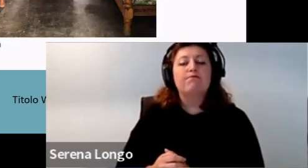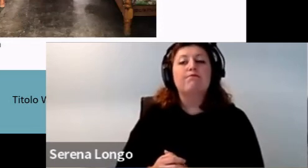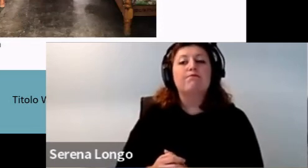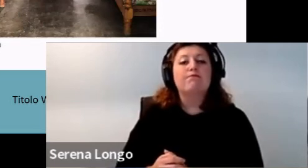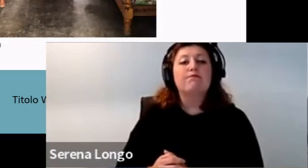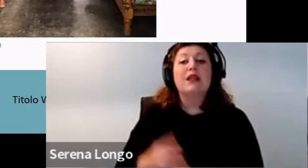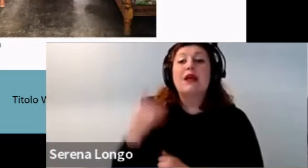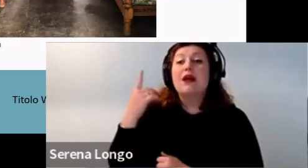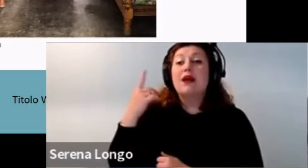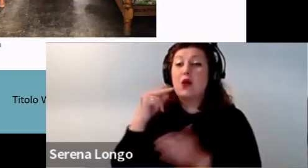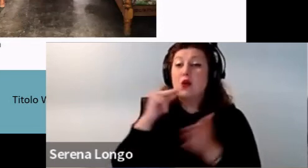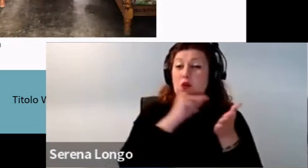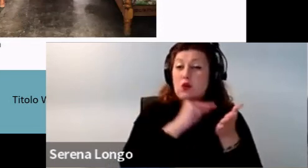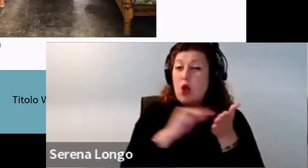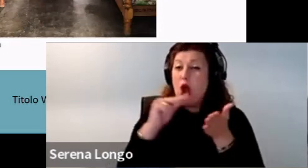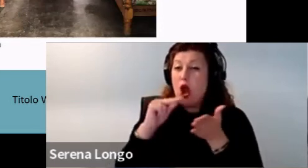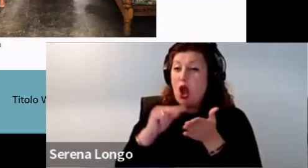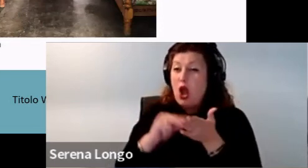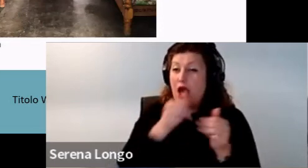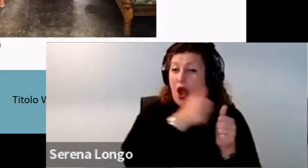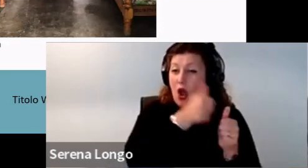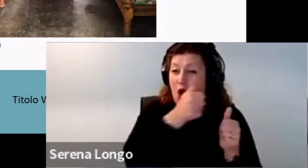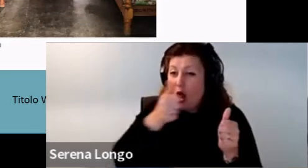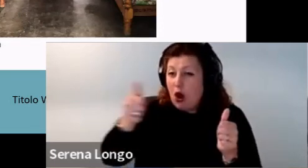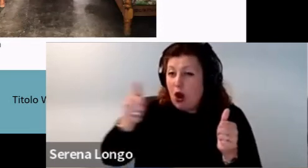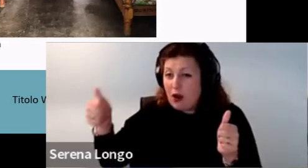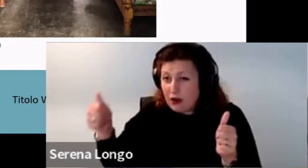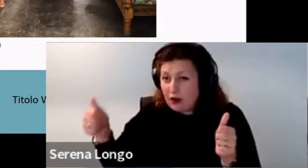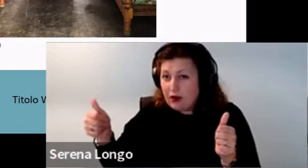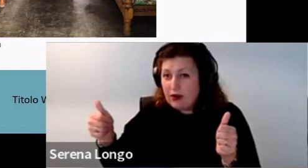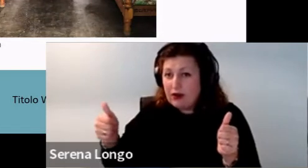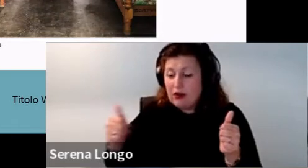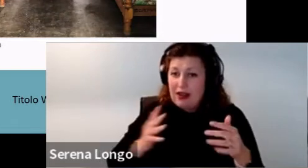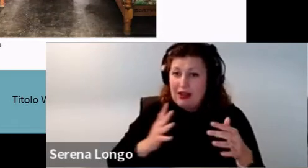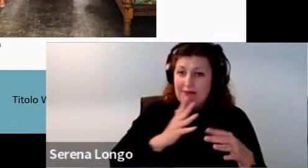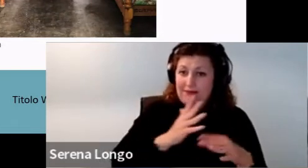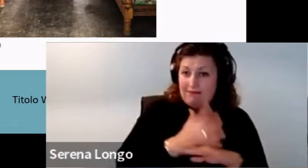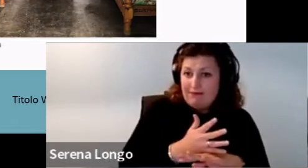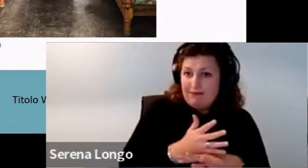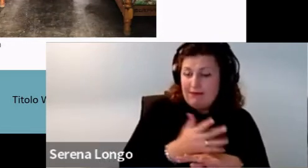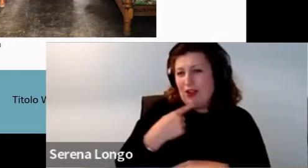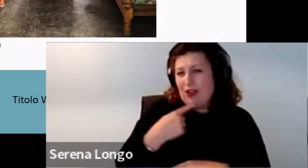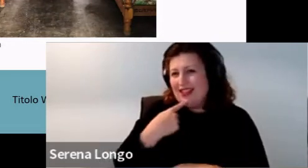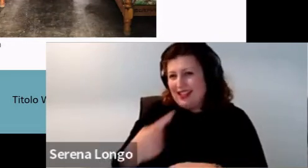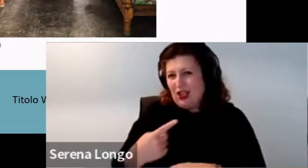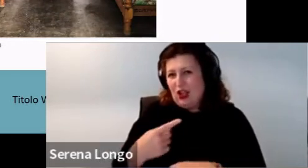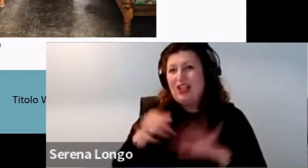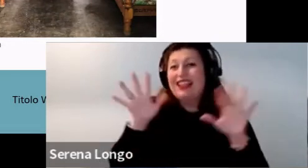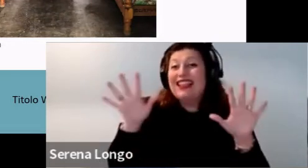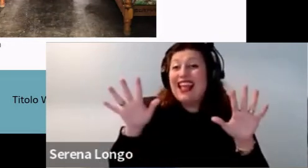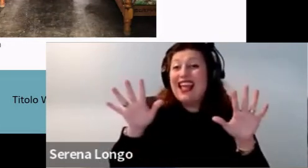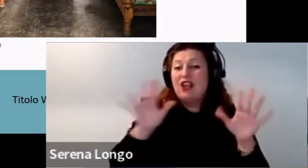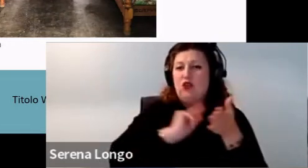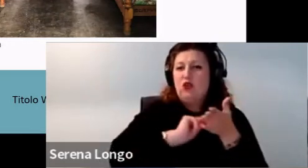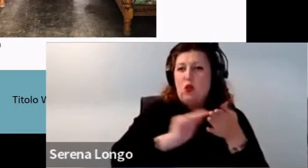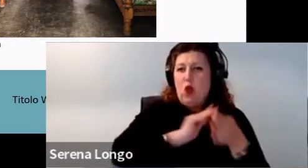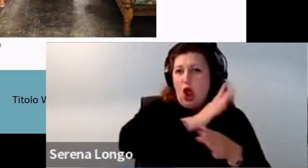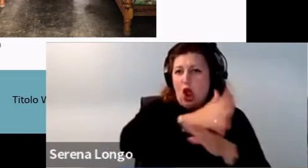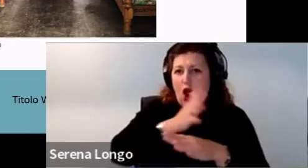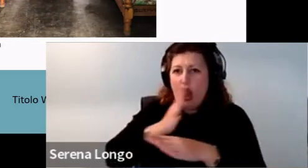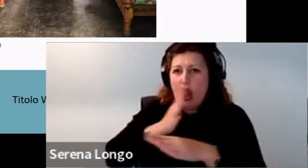per ciascuna scuola in cui siamo entrati, parlando per un secondo delle 10 scuole in cui siamo